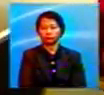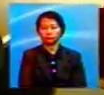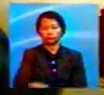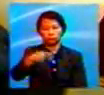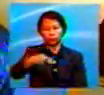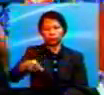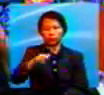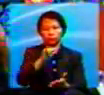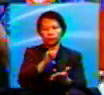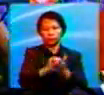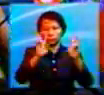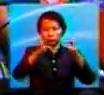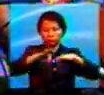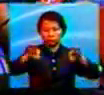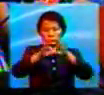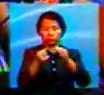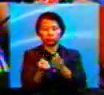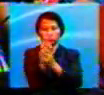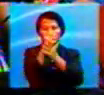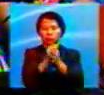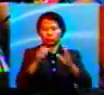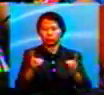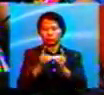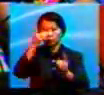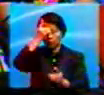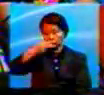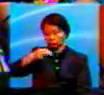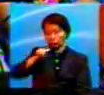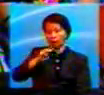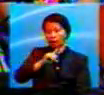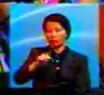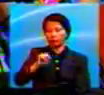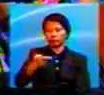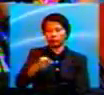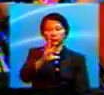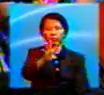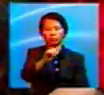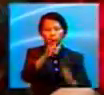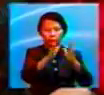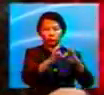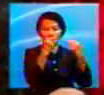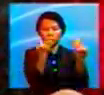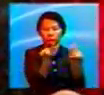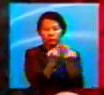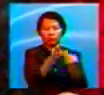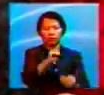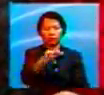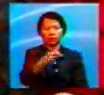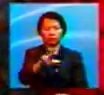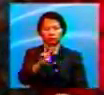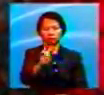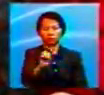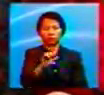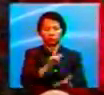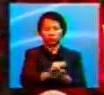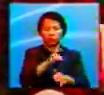Perkara tersebut antara isu utama yang dibangkitkan dalam pertemuan Dato' Hamzah dengan kira-kira 40 orang waris penumpang pesawat MH370